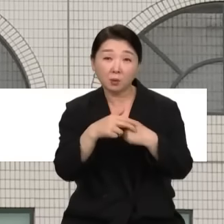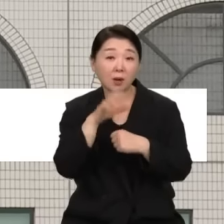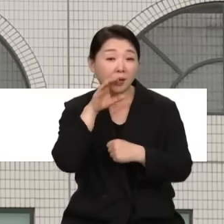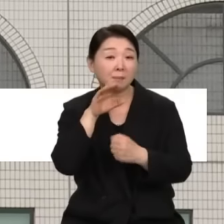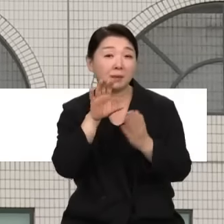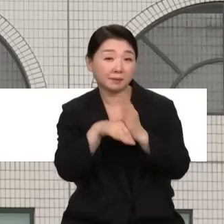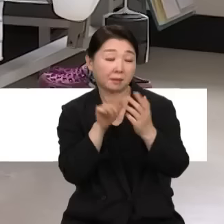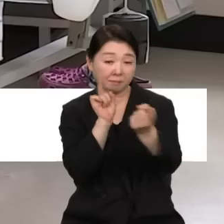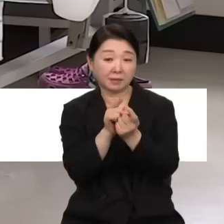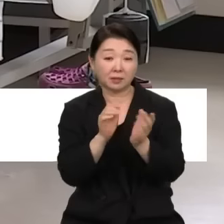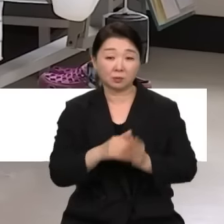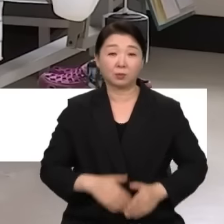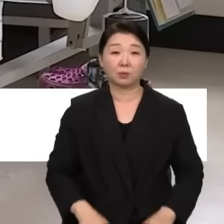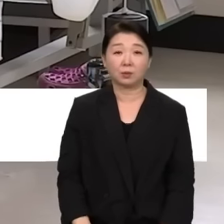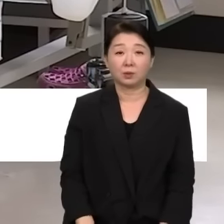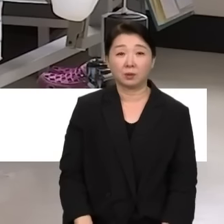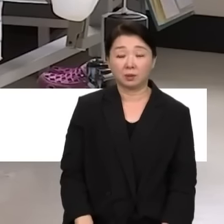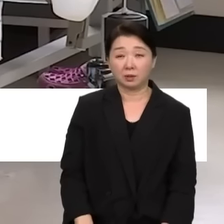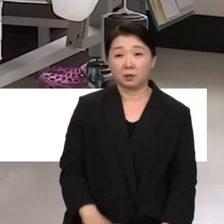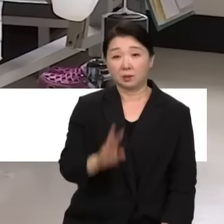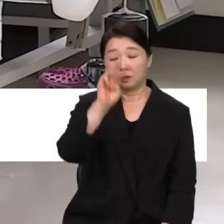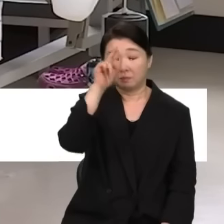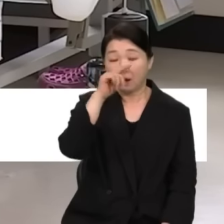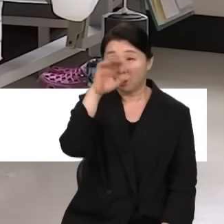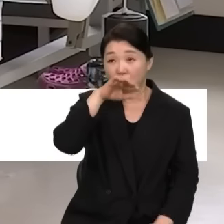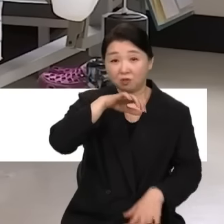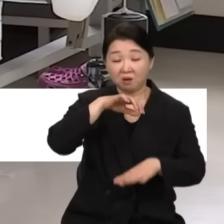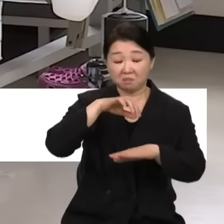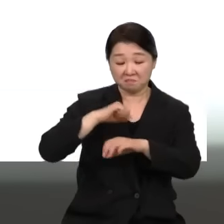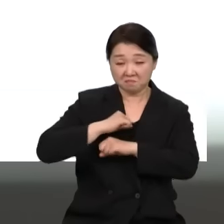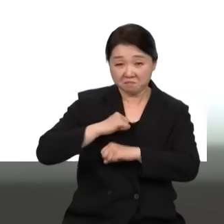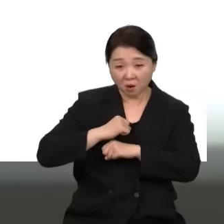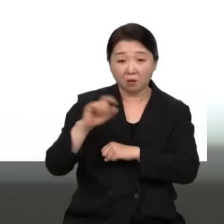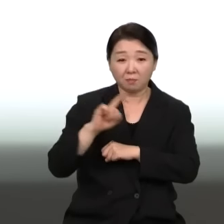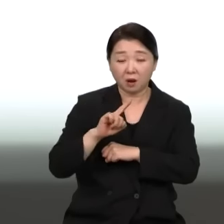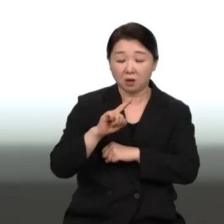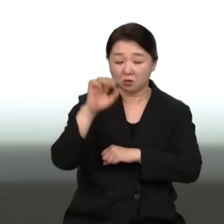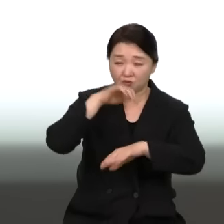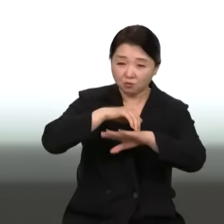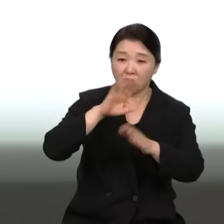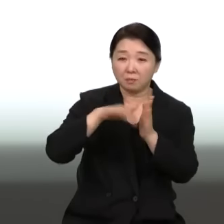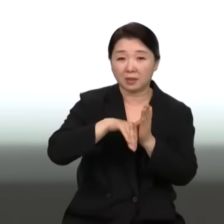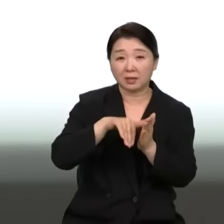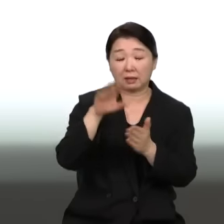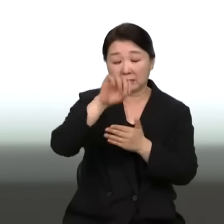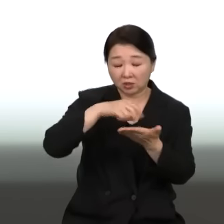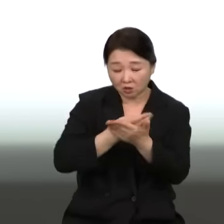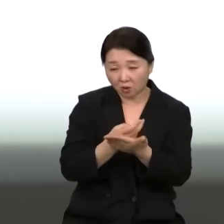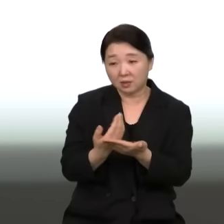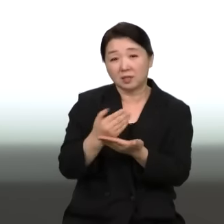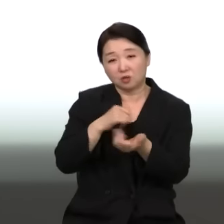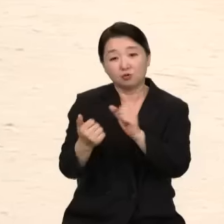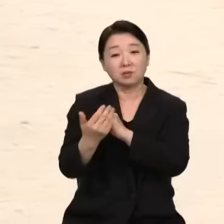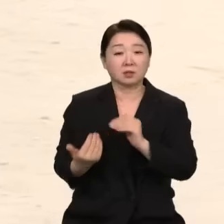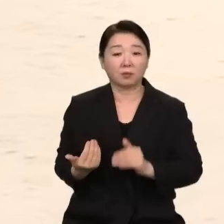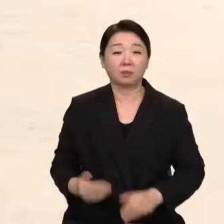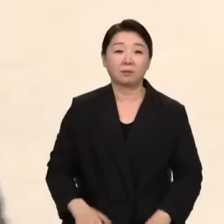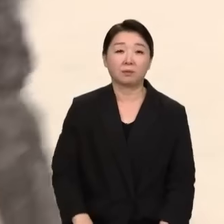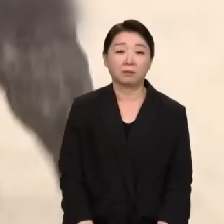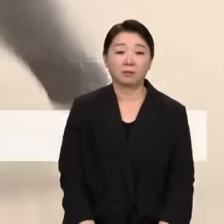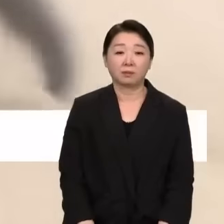유가족과 만났습니다. 박 훈련병이 군기 훈련을 받다 쓰러진 다음 날, 아직 숨지기 전입니다.